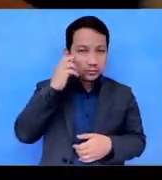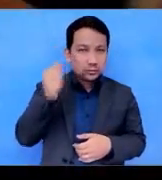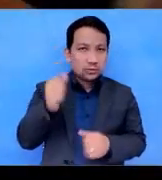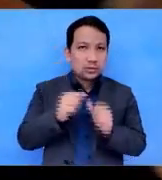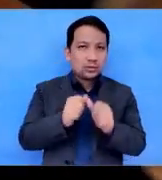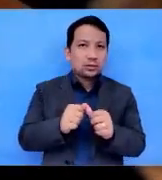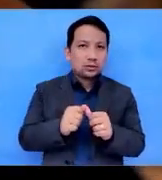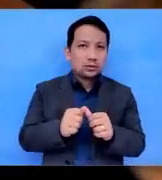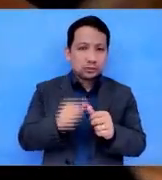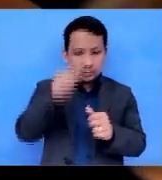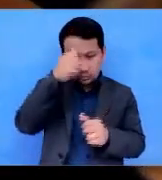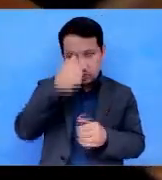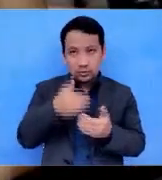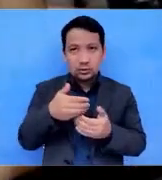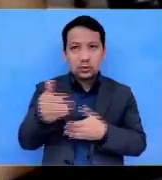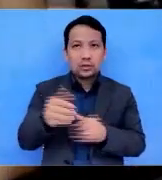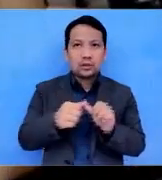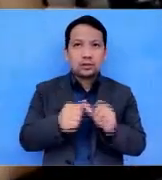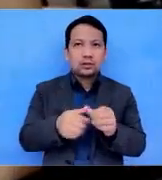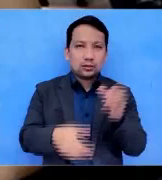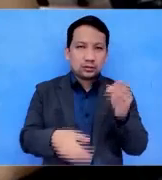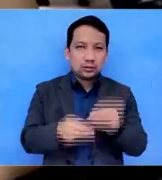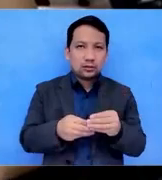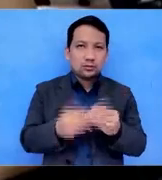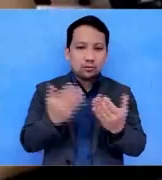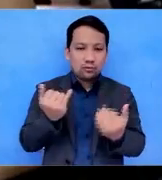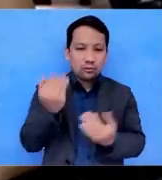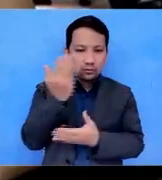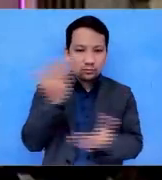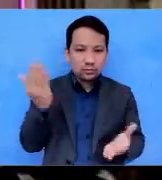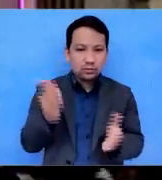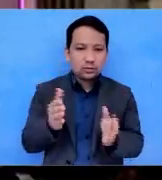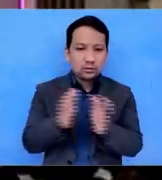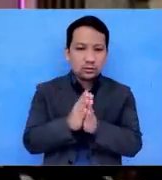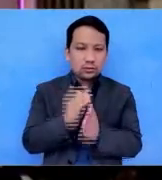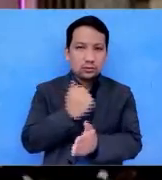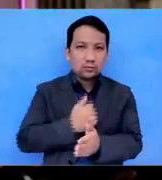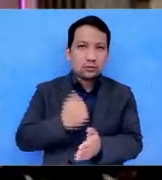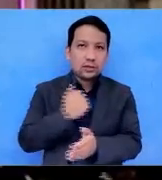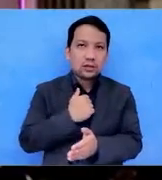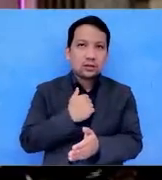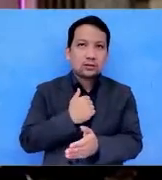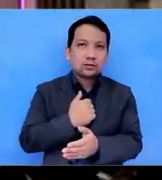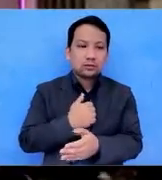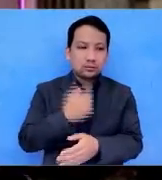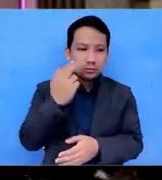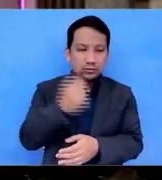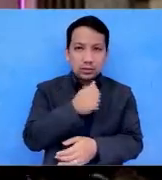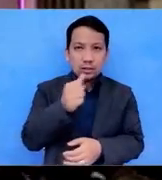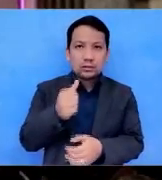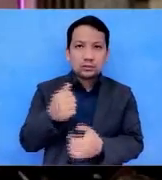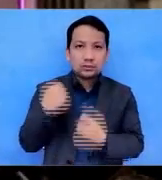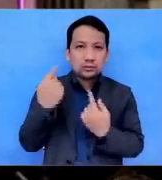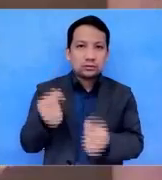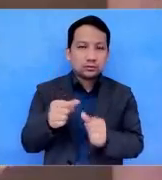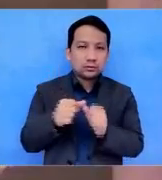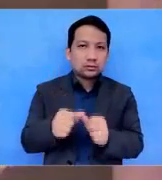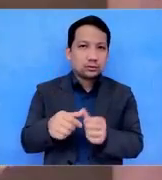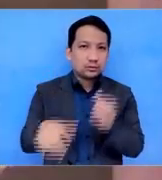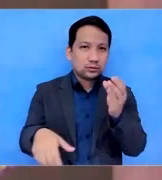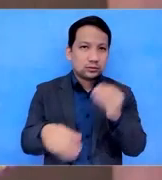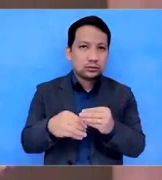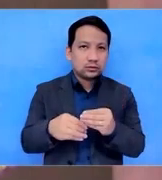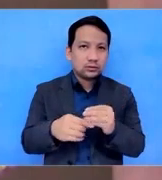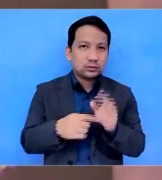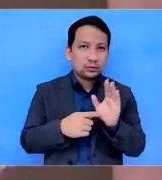pinaalala nito sa mga Katoliko na panahon ito para humingi ng kapatawaran at magsisi sa mga nagawang kasalanan. Sa pagpapahid